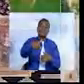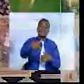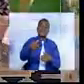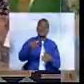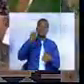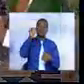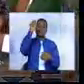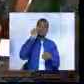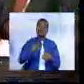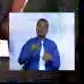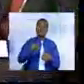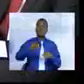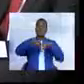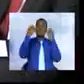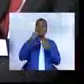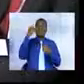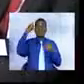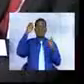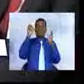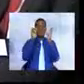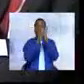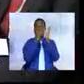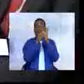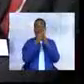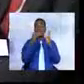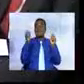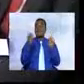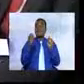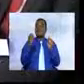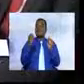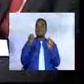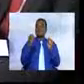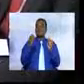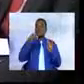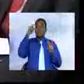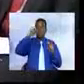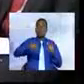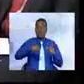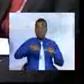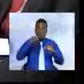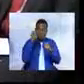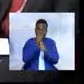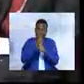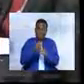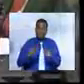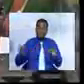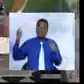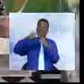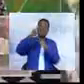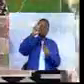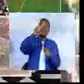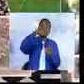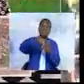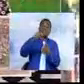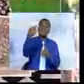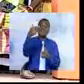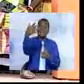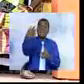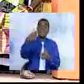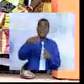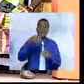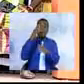Donc l'équipe Alassane Ouattara avec le RHDP doit continuer en 2015 pour faire avancer la Côte